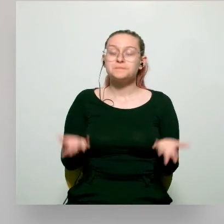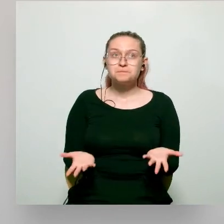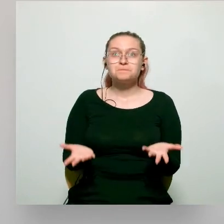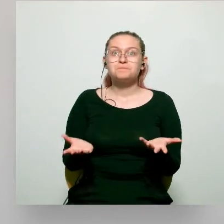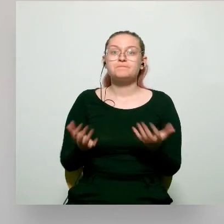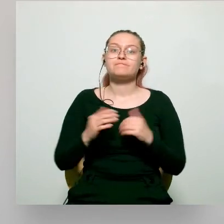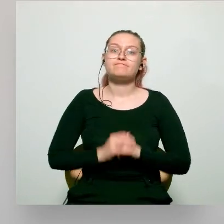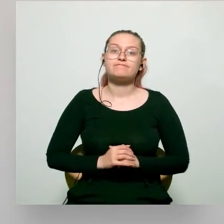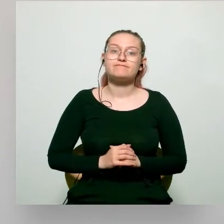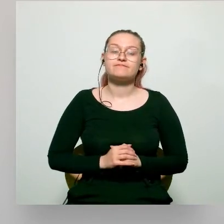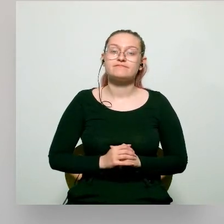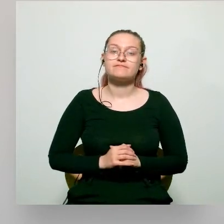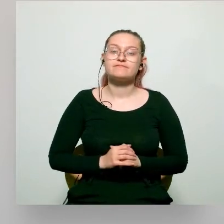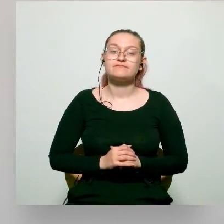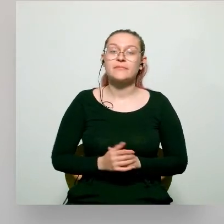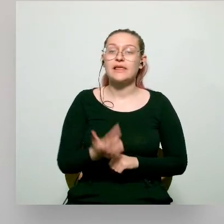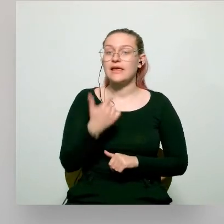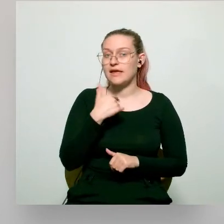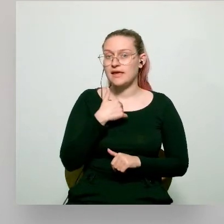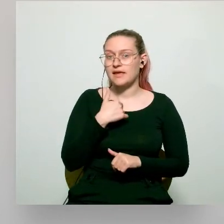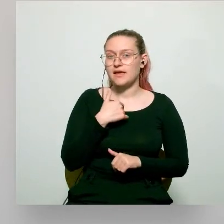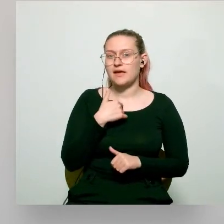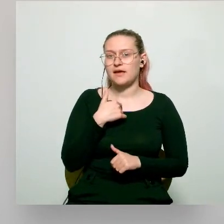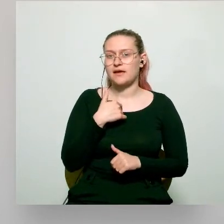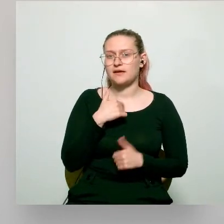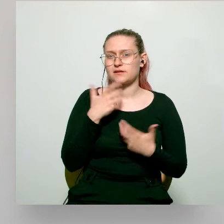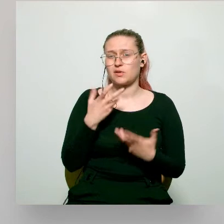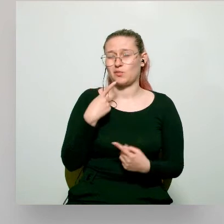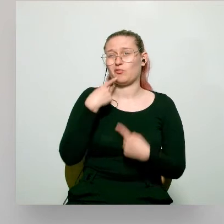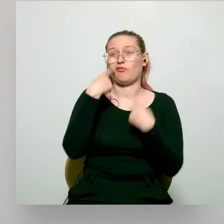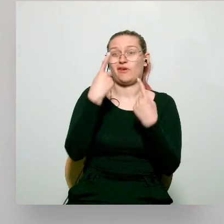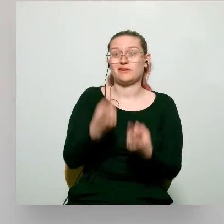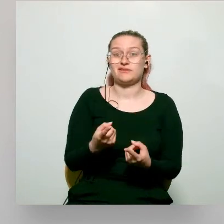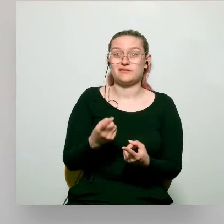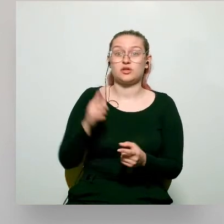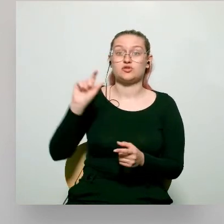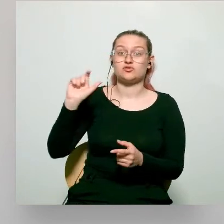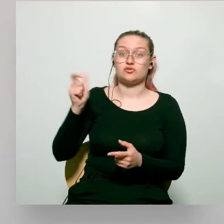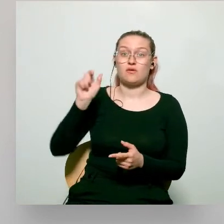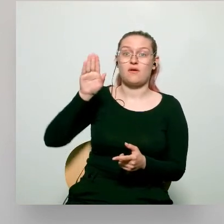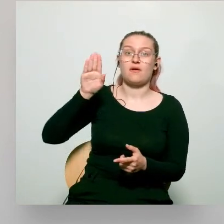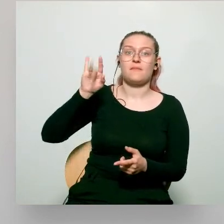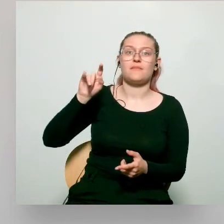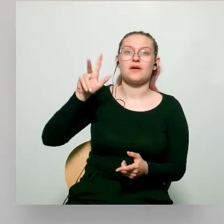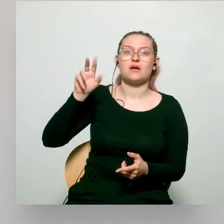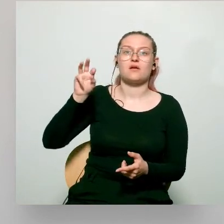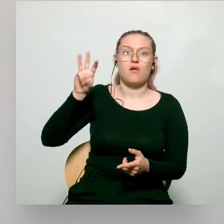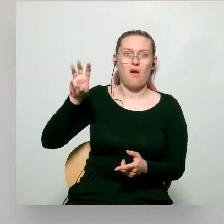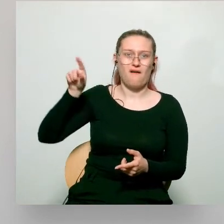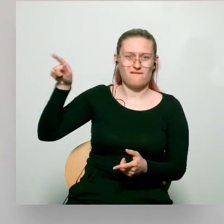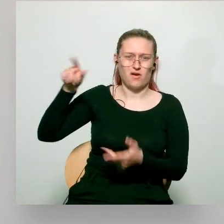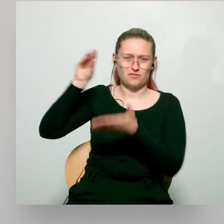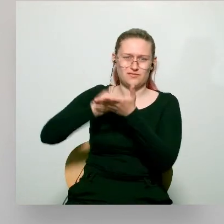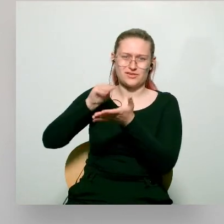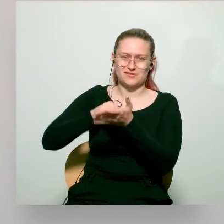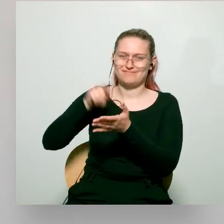wszystkim chciałbym powiedzieć, że wszystko, co zostało napisane przez pana Bykowa, jest niestety bardzo